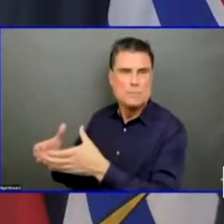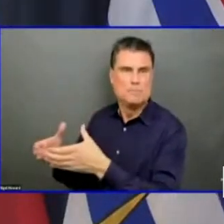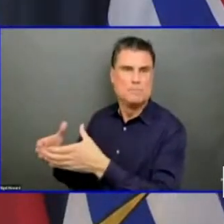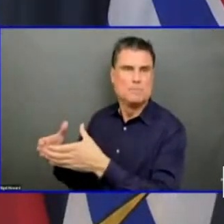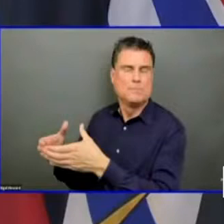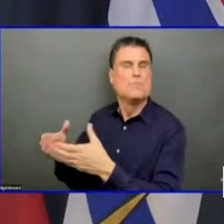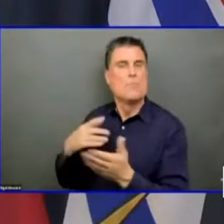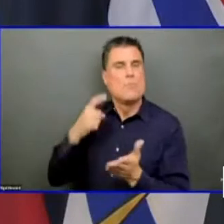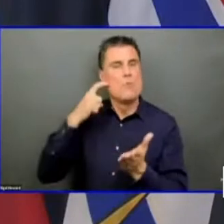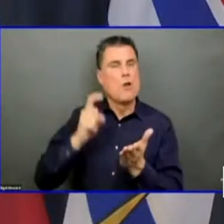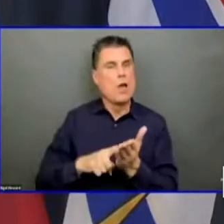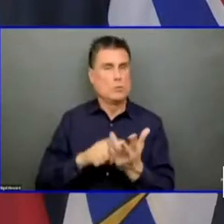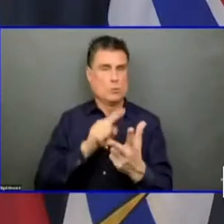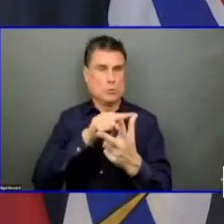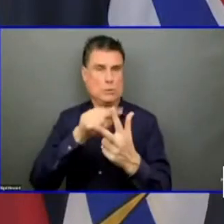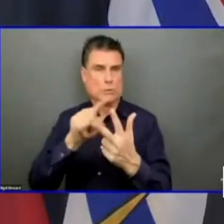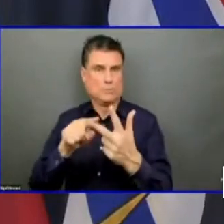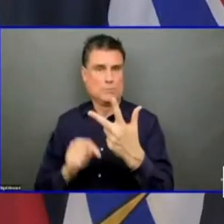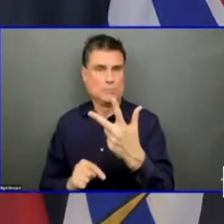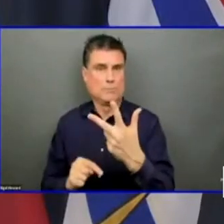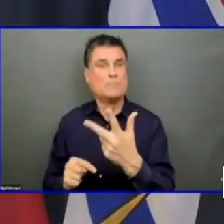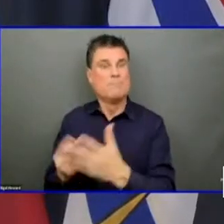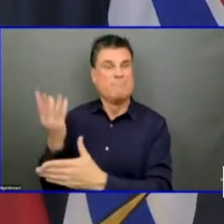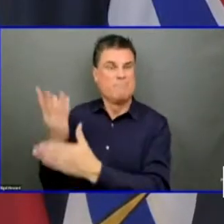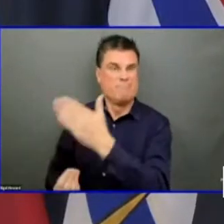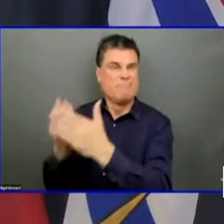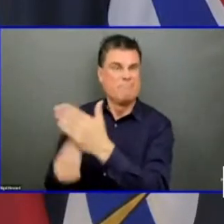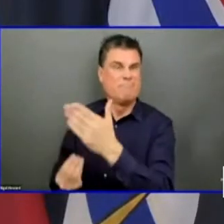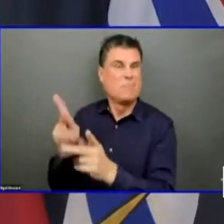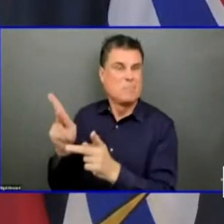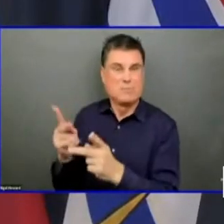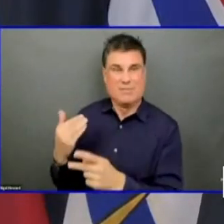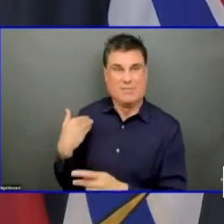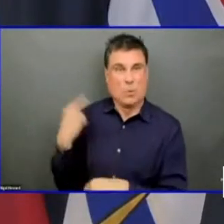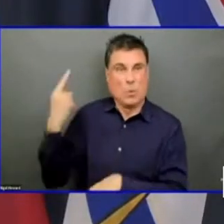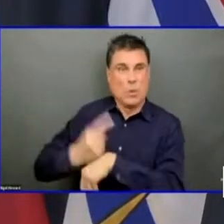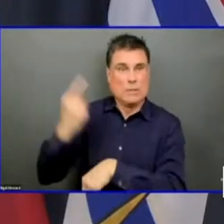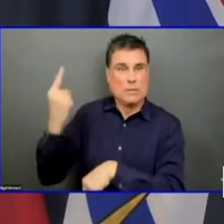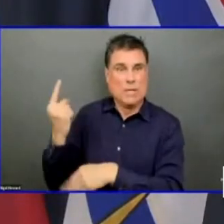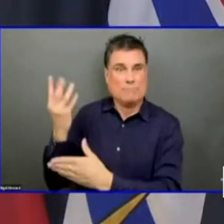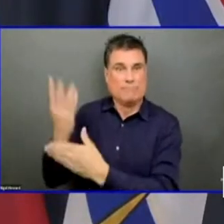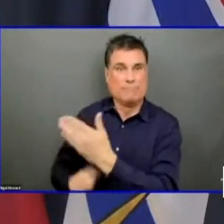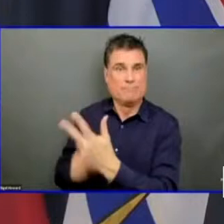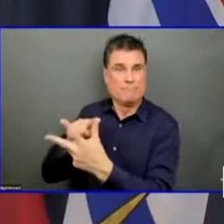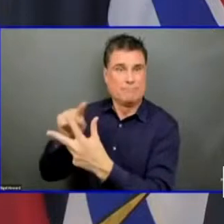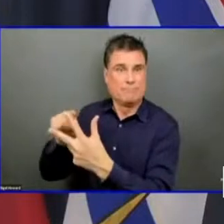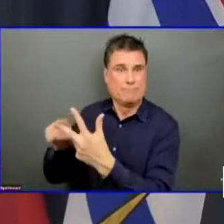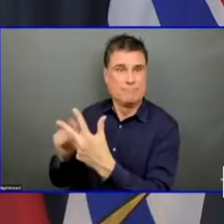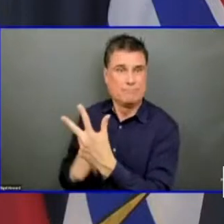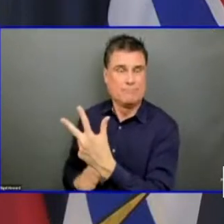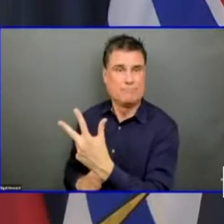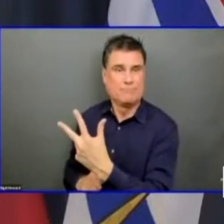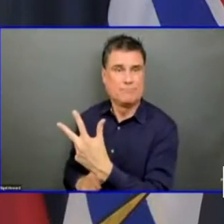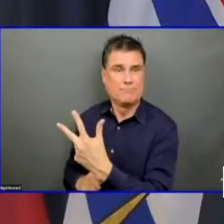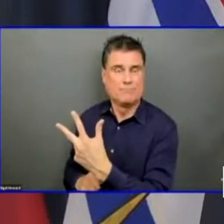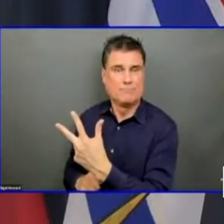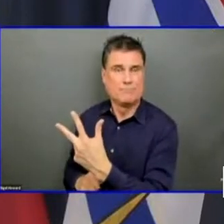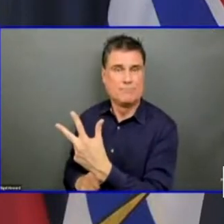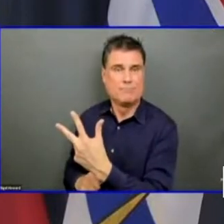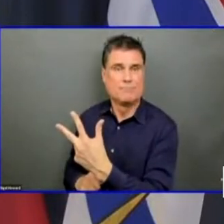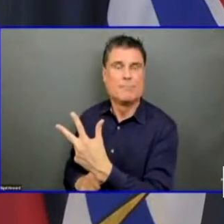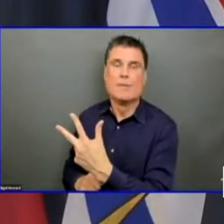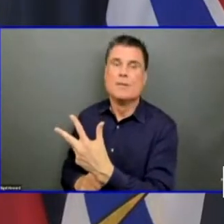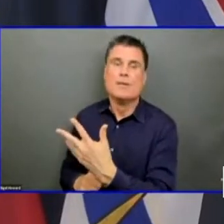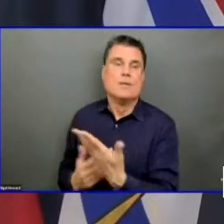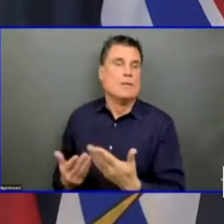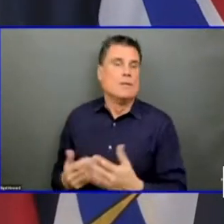过物药物过量死亡就是这个意思。那么这个卫生厅长也